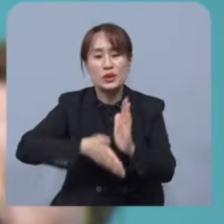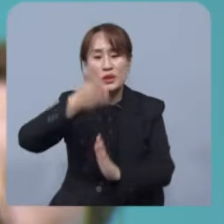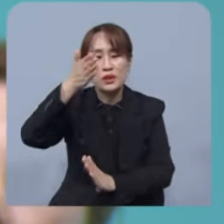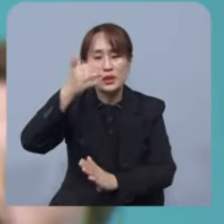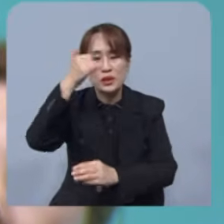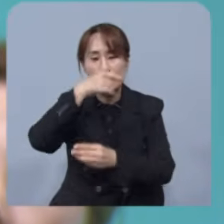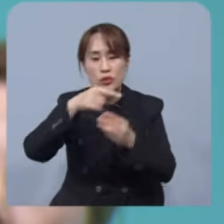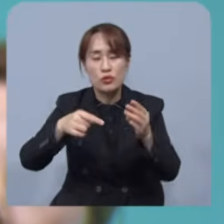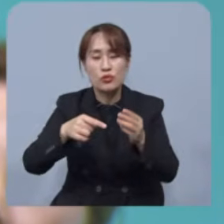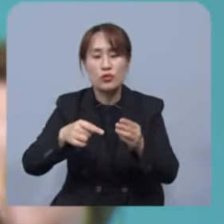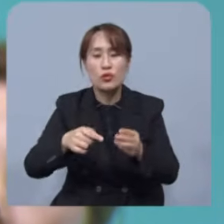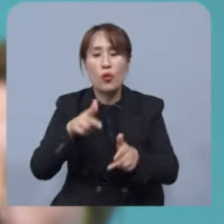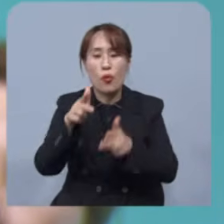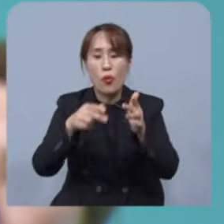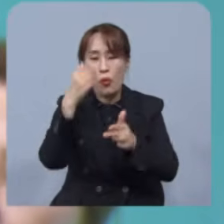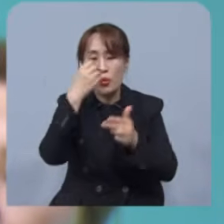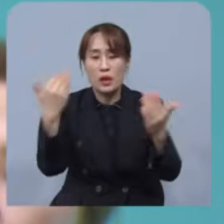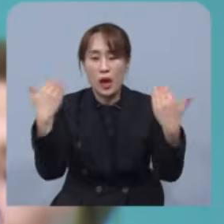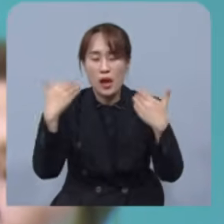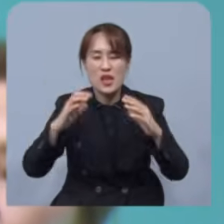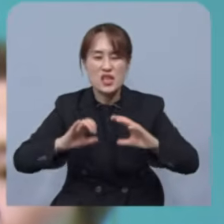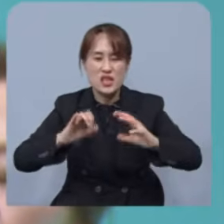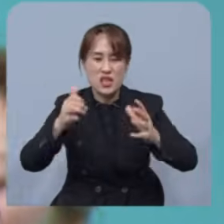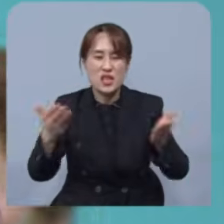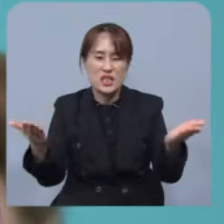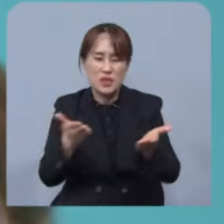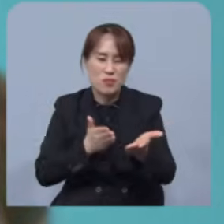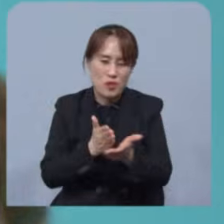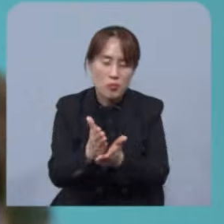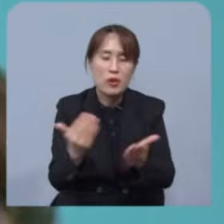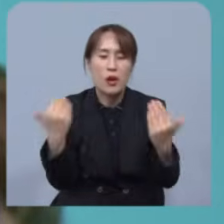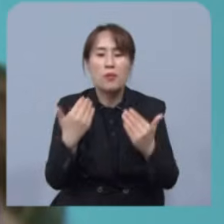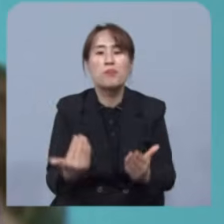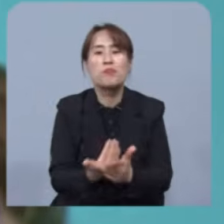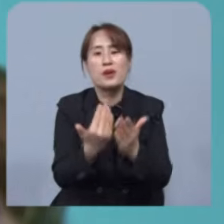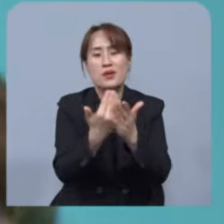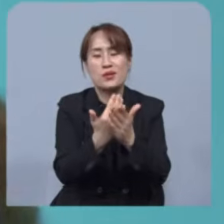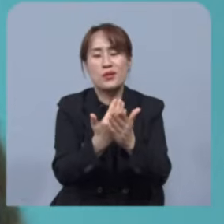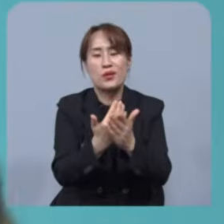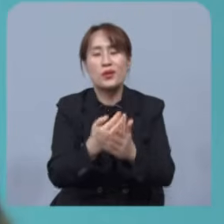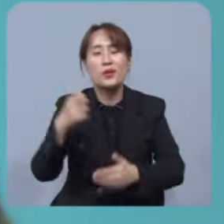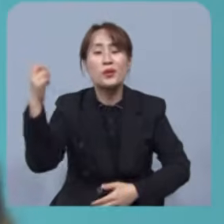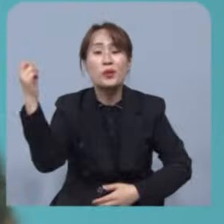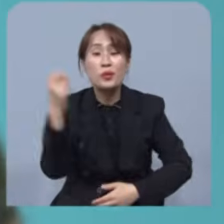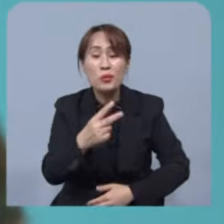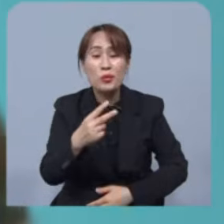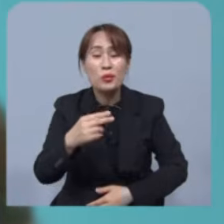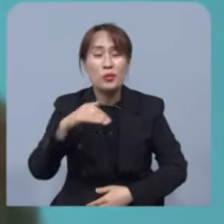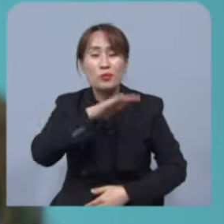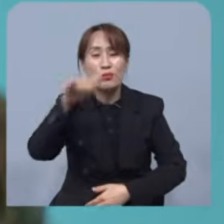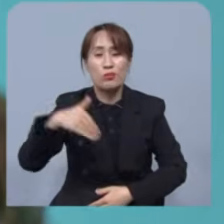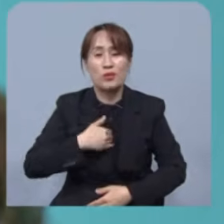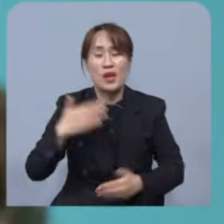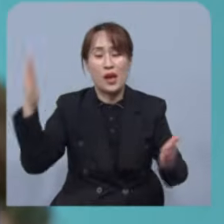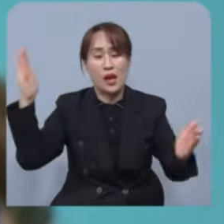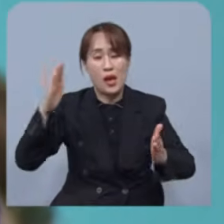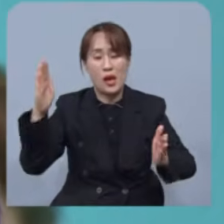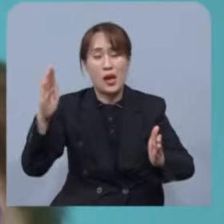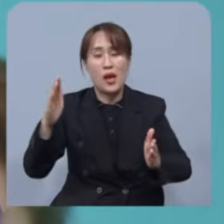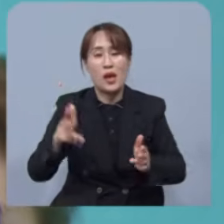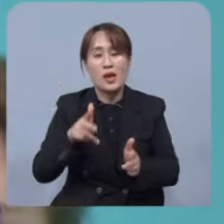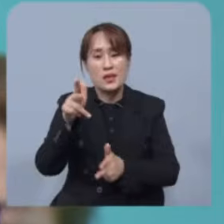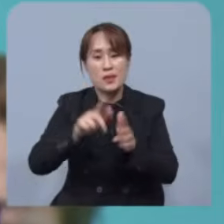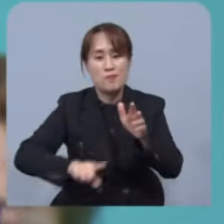충주시의 충주공고가 세계적인 직업계 고등학교로 성장해 나가고 그리고 우리 학생들이